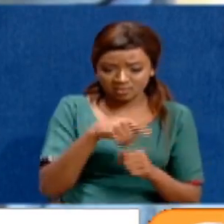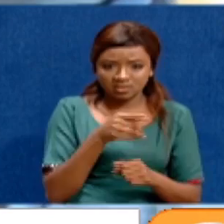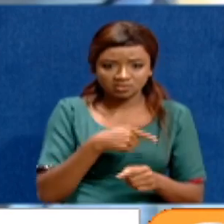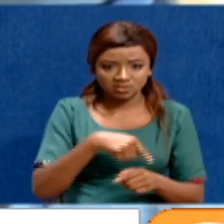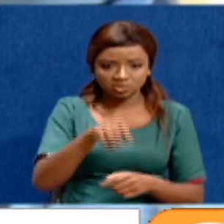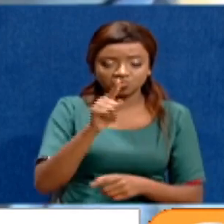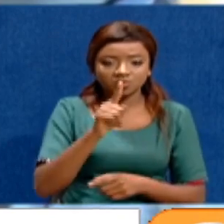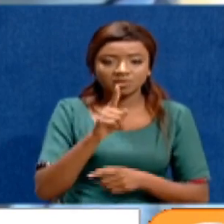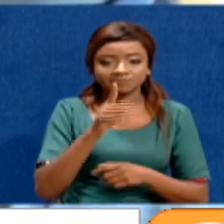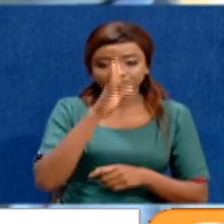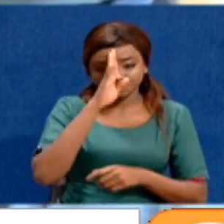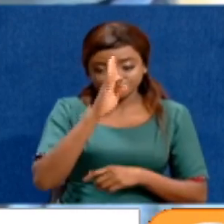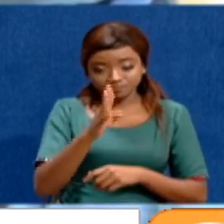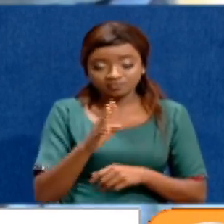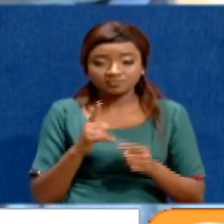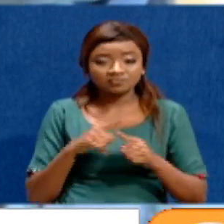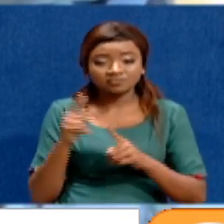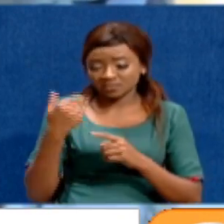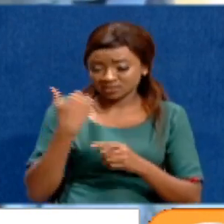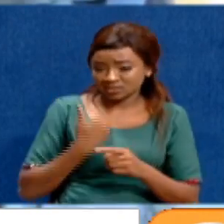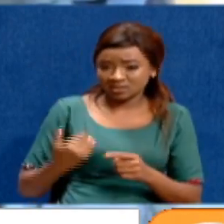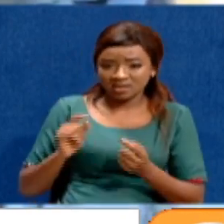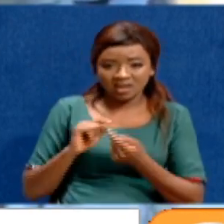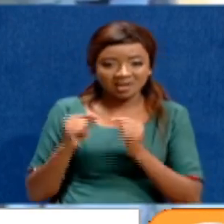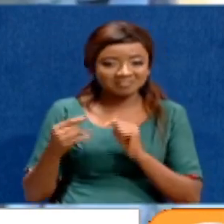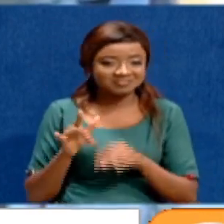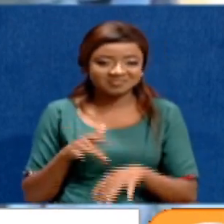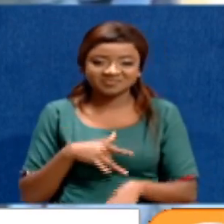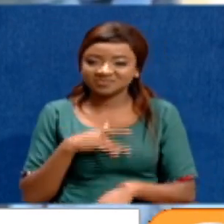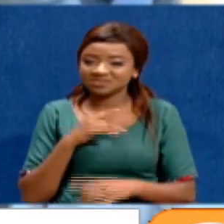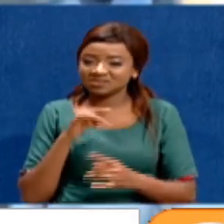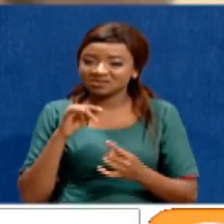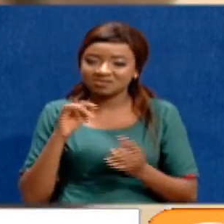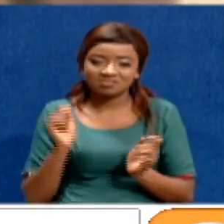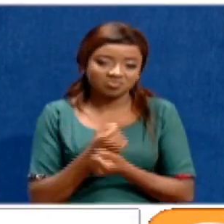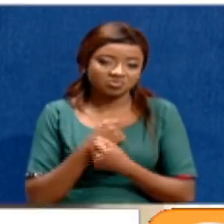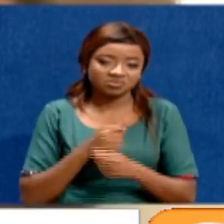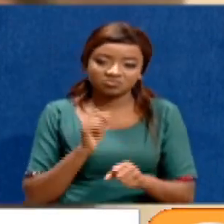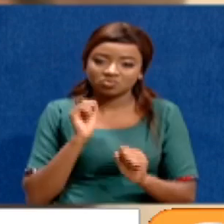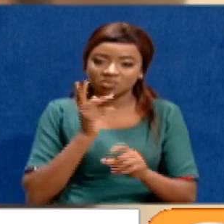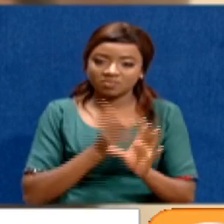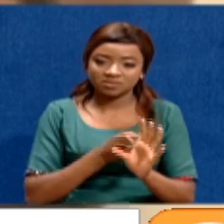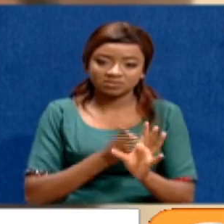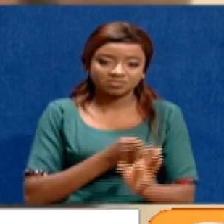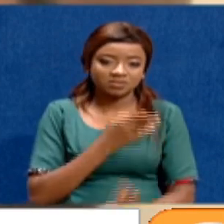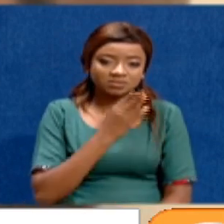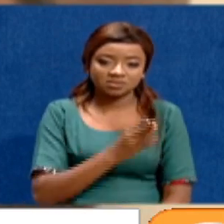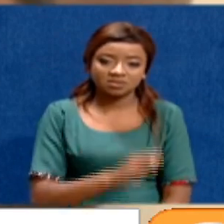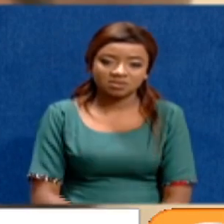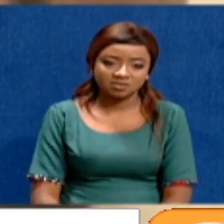Mokua amesema kuwa majeraha aliyoyapata yamemwathiri pakubwa na hataweza kushiriki mbio hizo.